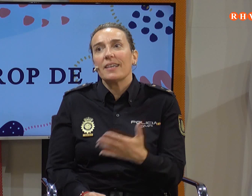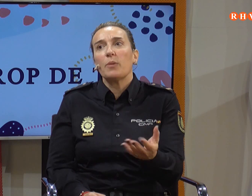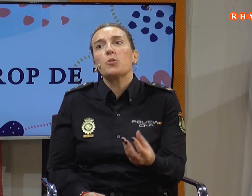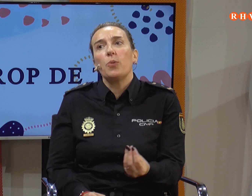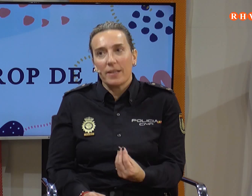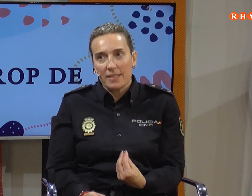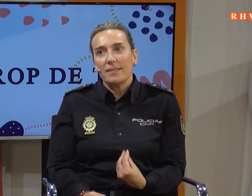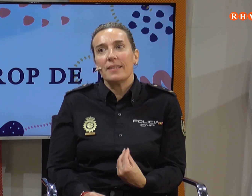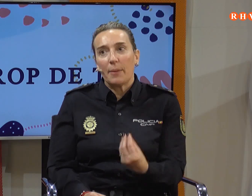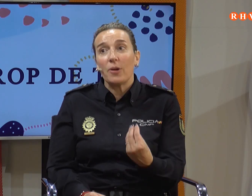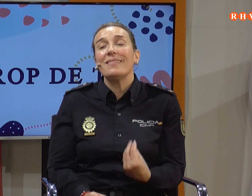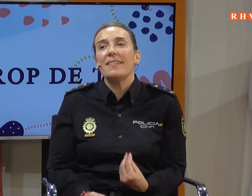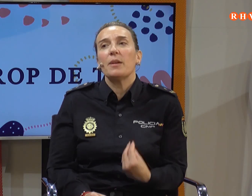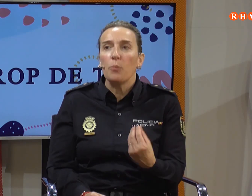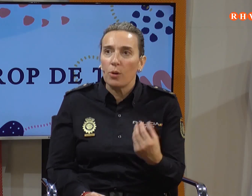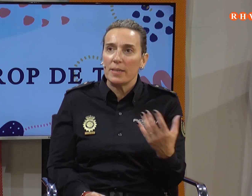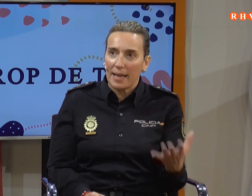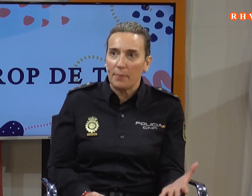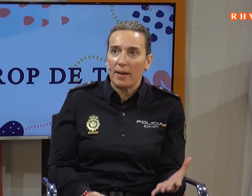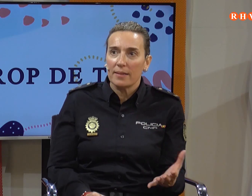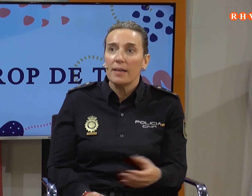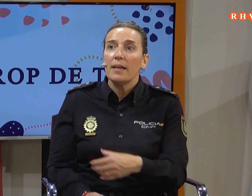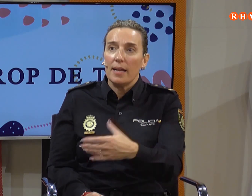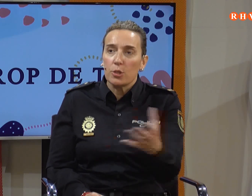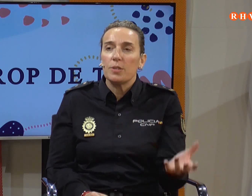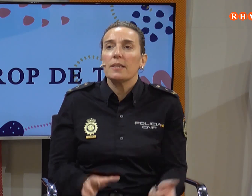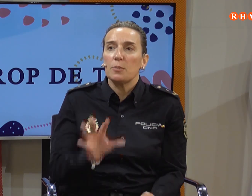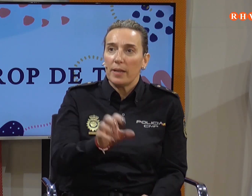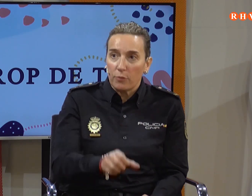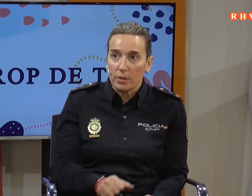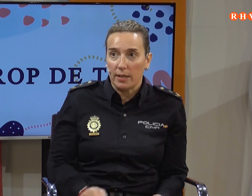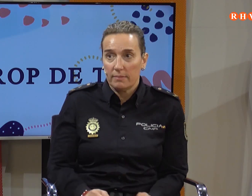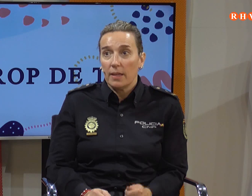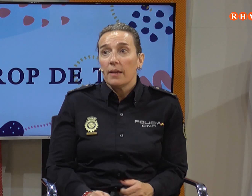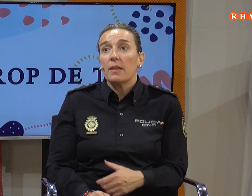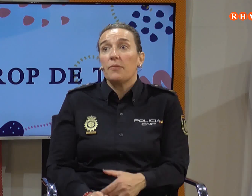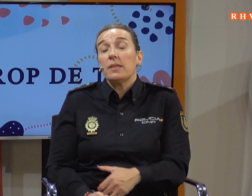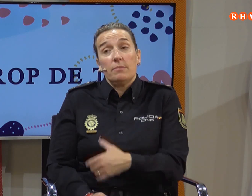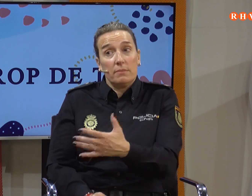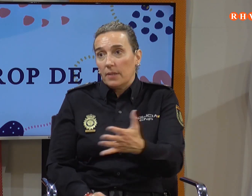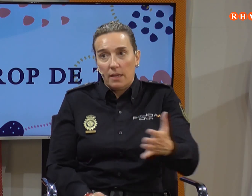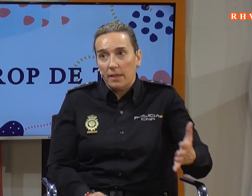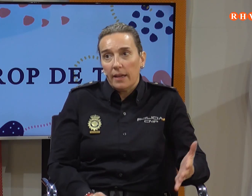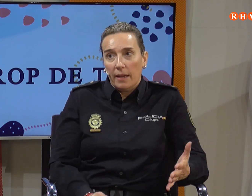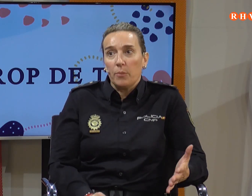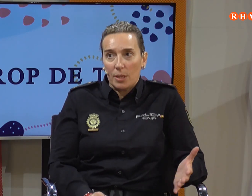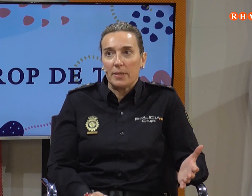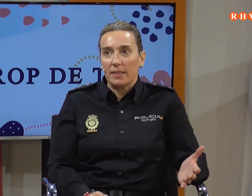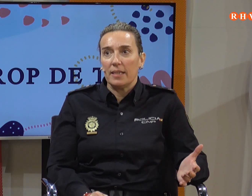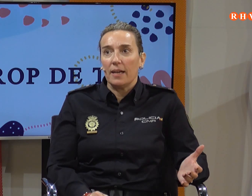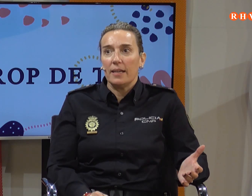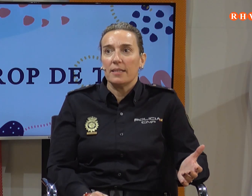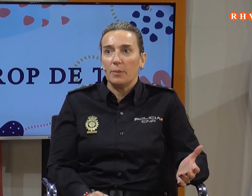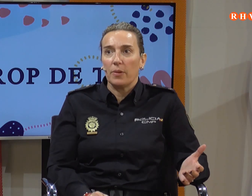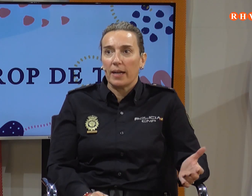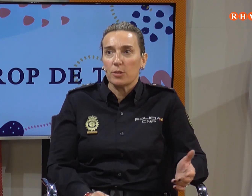contrarresta que puguin tindre molt més a la mà els objectes per a furtar. Clar. De fet, ens ha passat